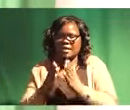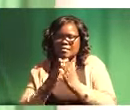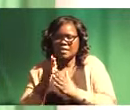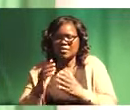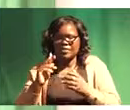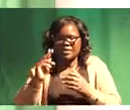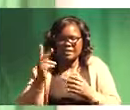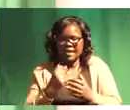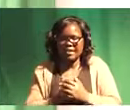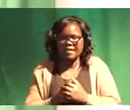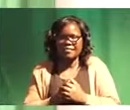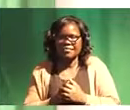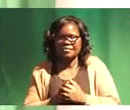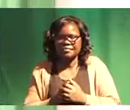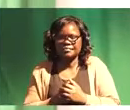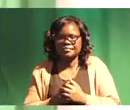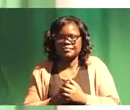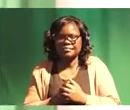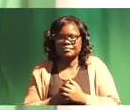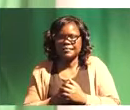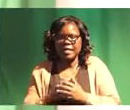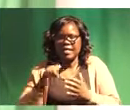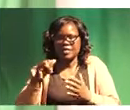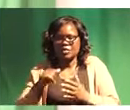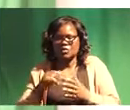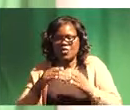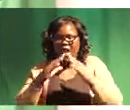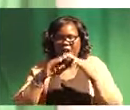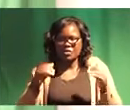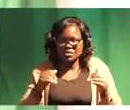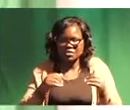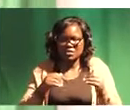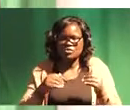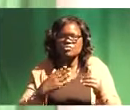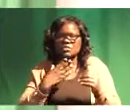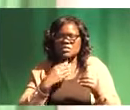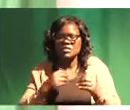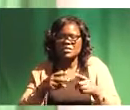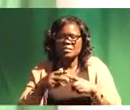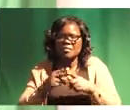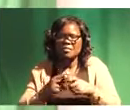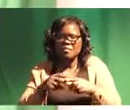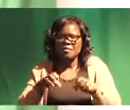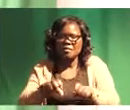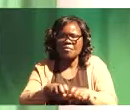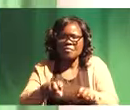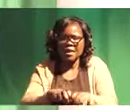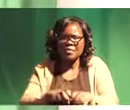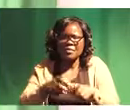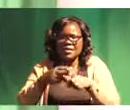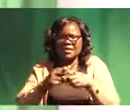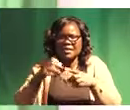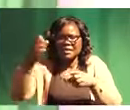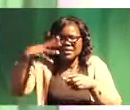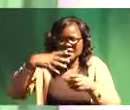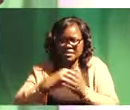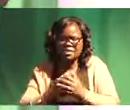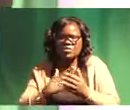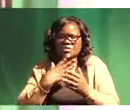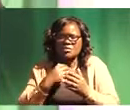taifa letu la Kenya yote, yale ya housing, tunahitaji plumbers, tunahitaji electricians,